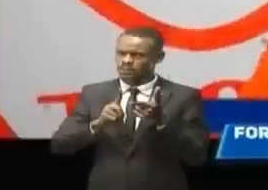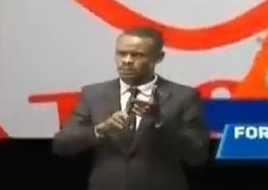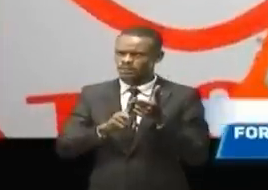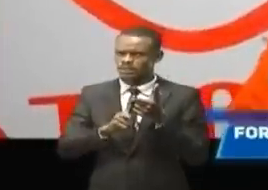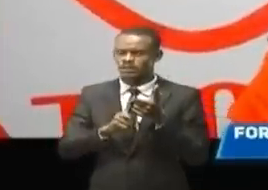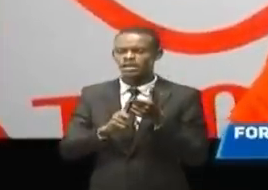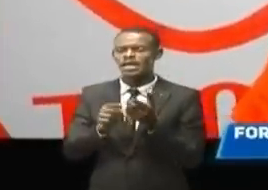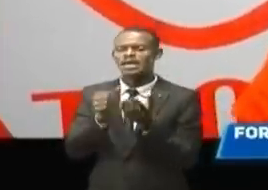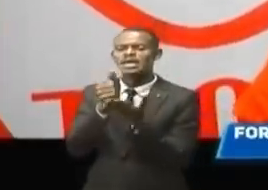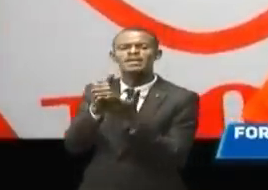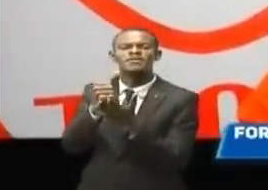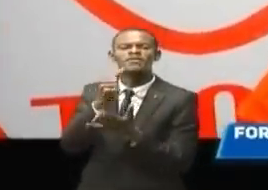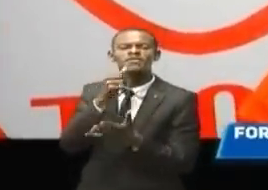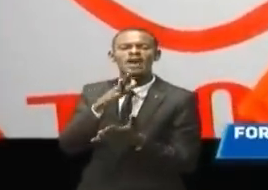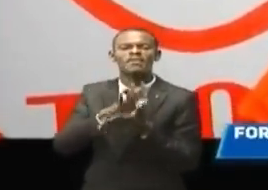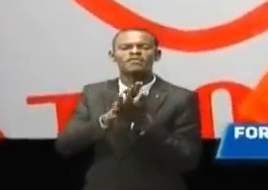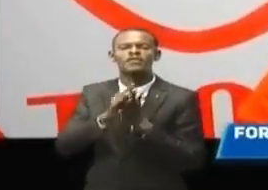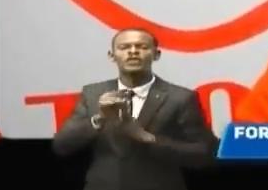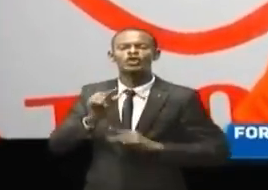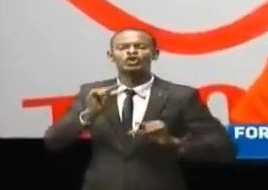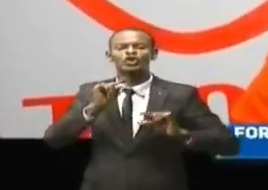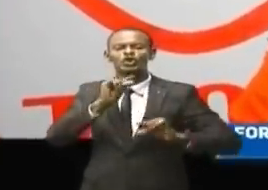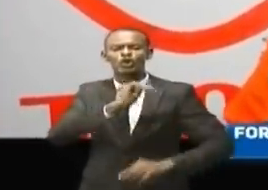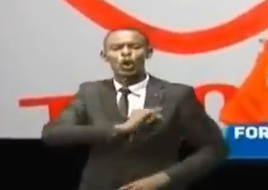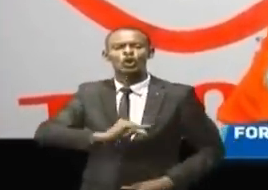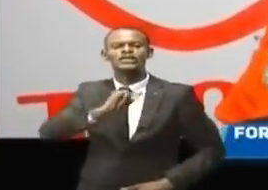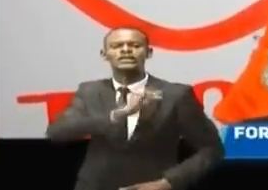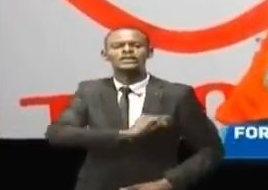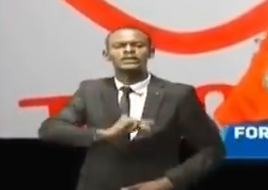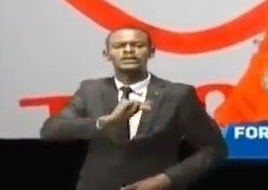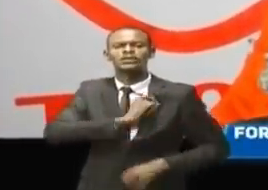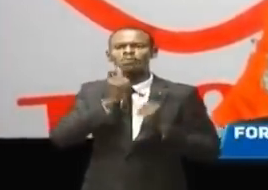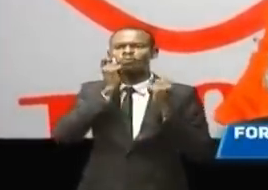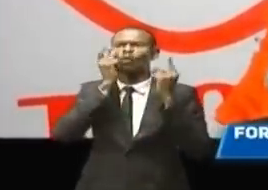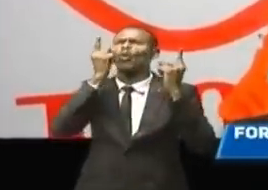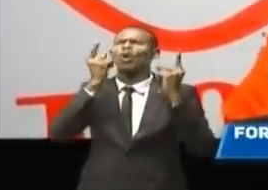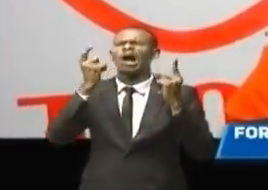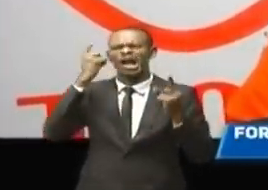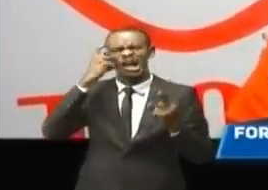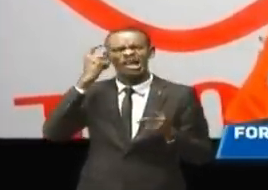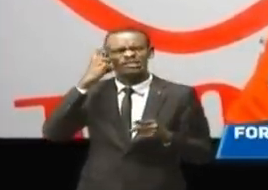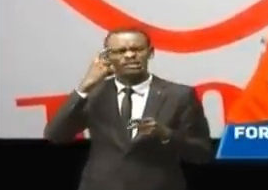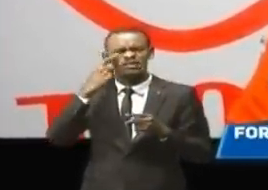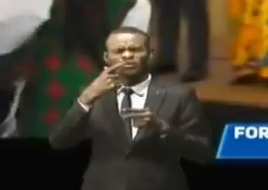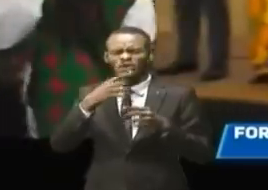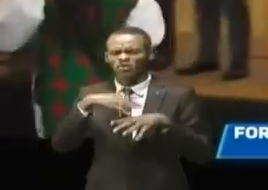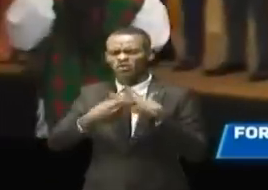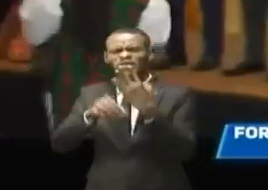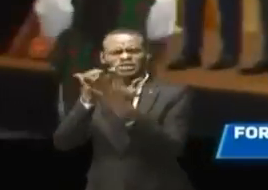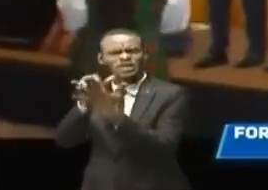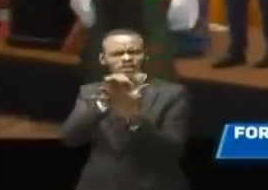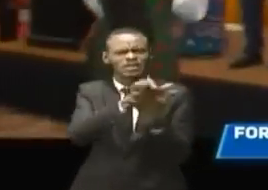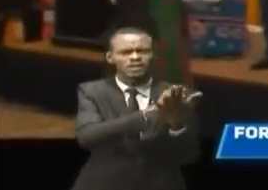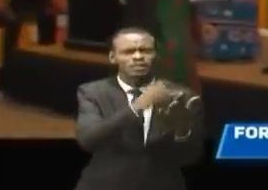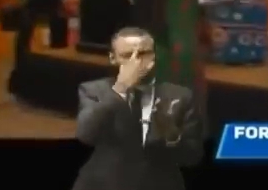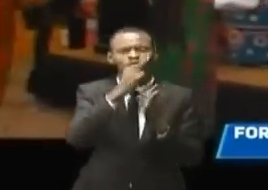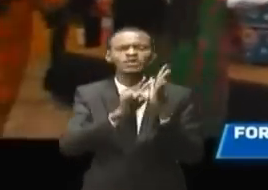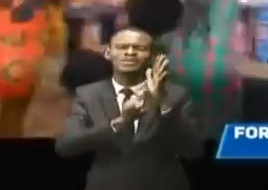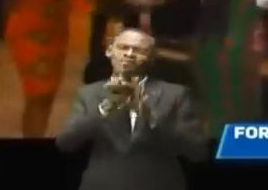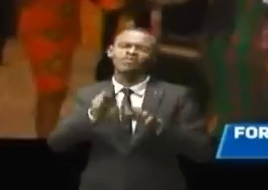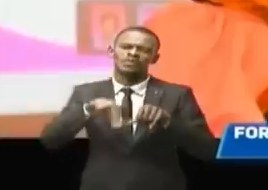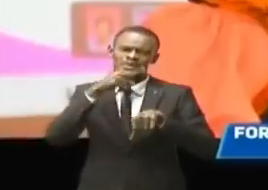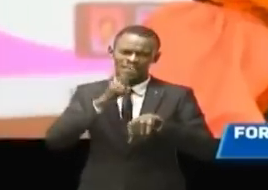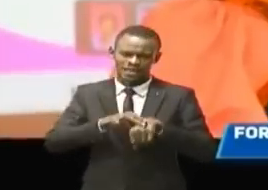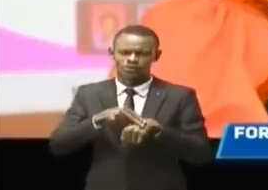reconnaisse ses valeurs et son potentiel pour servir fièrement notre nation. Après la remise de brevets aux lauréates par